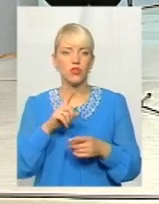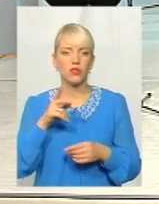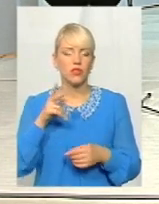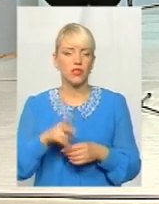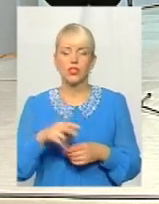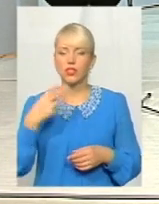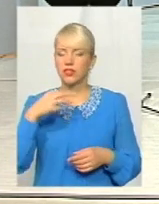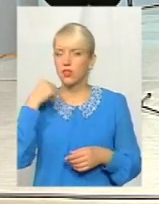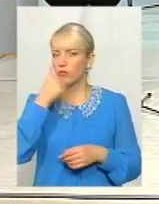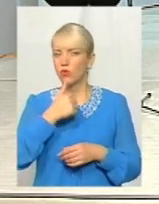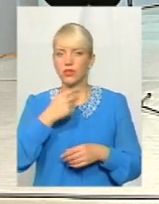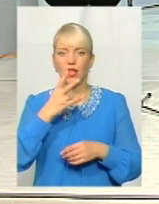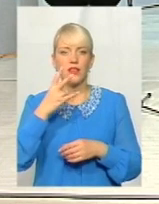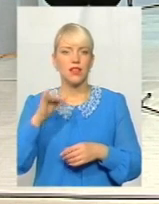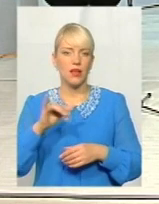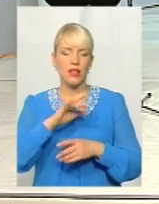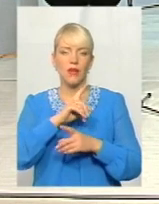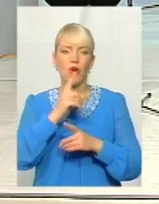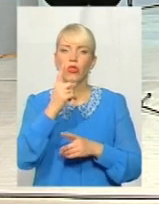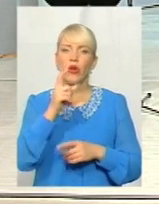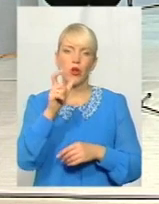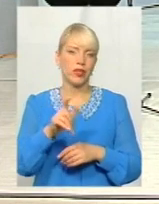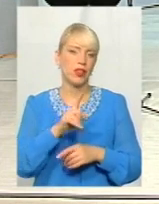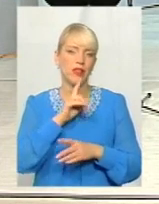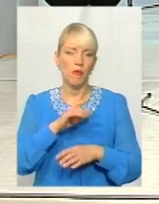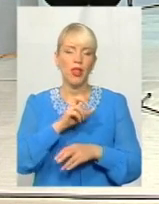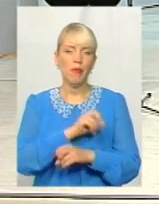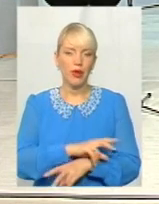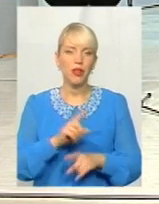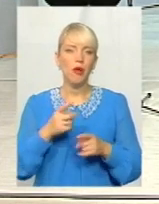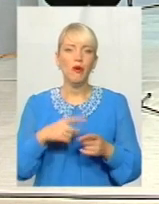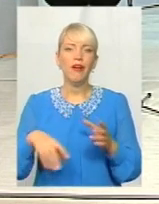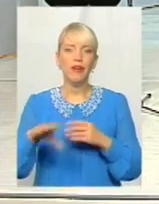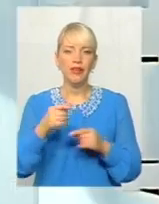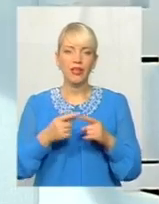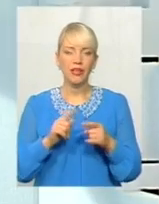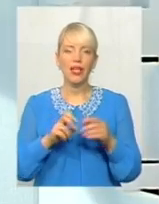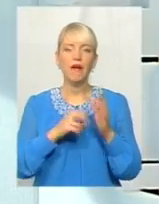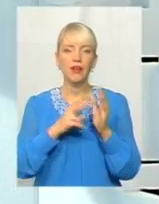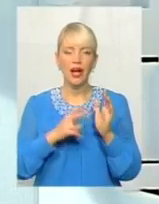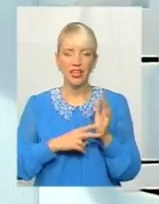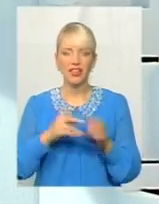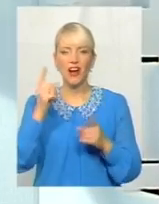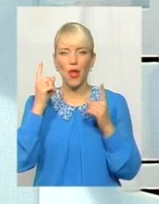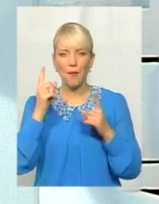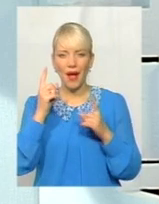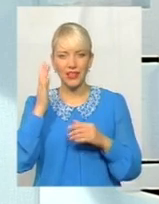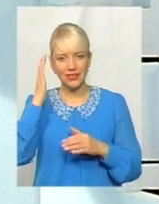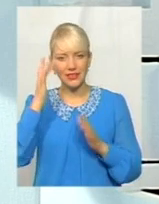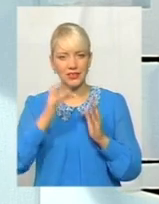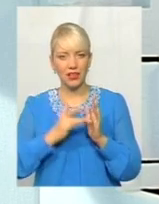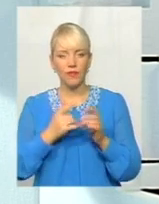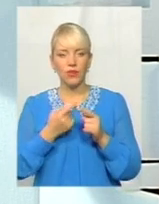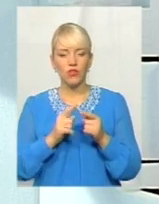не стане жодної там бідної людини. Тому що всі ці 17 глобальних цілей, вони